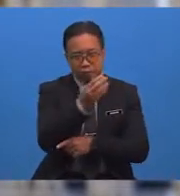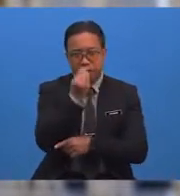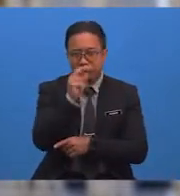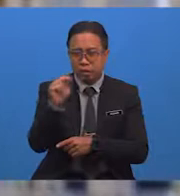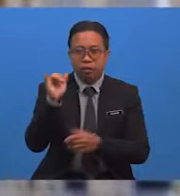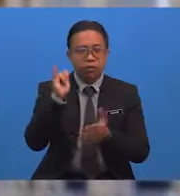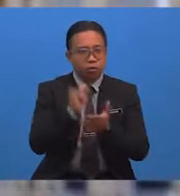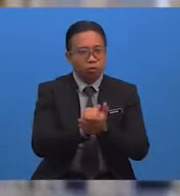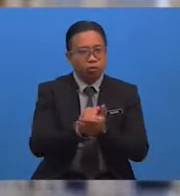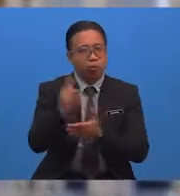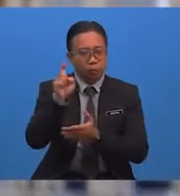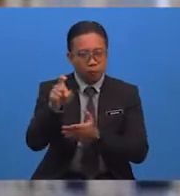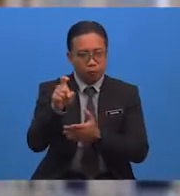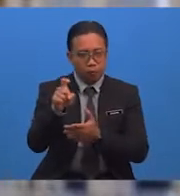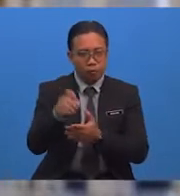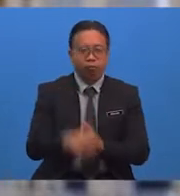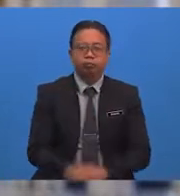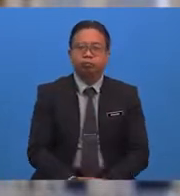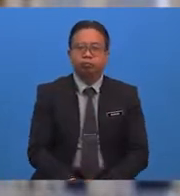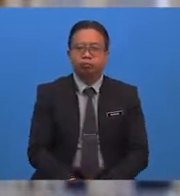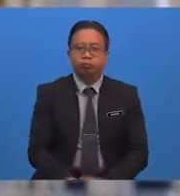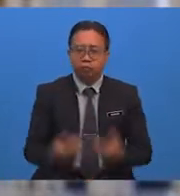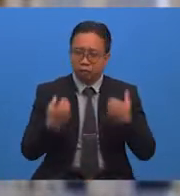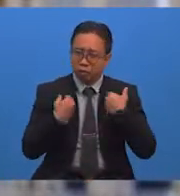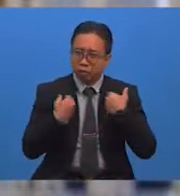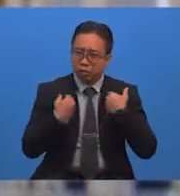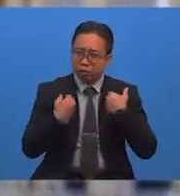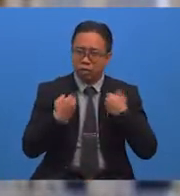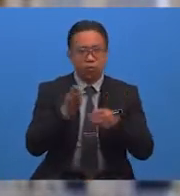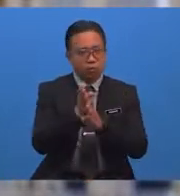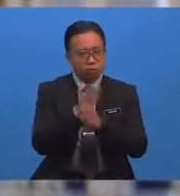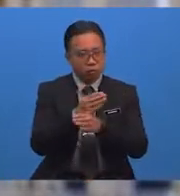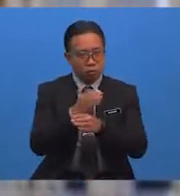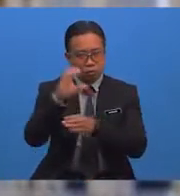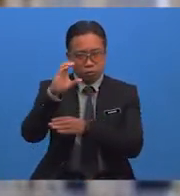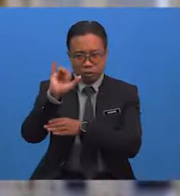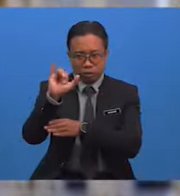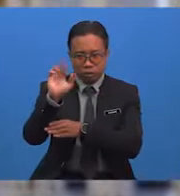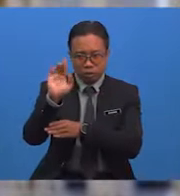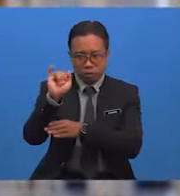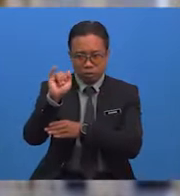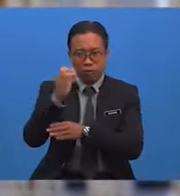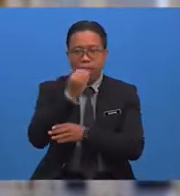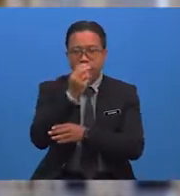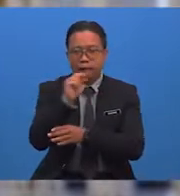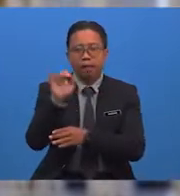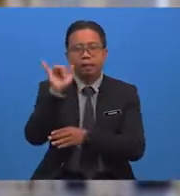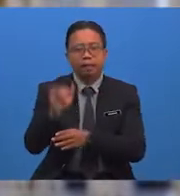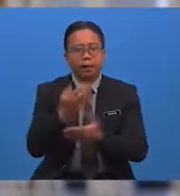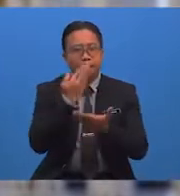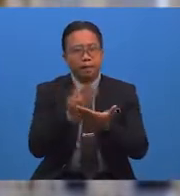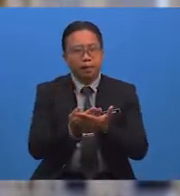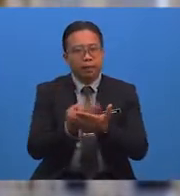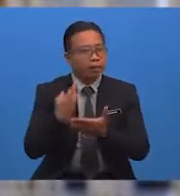juga perlu memenuhi kriteria atau ciri-ciri makanan yang baik. Oleh itu,